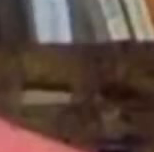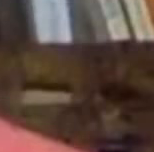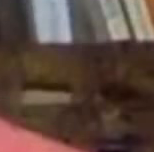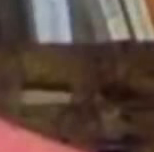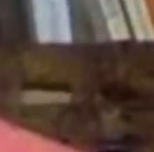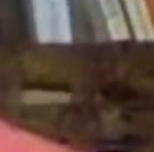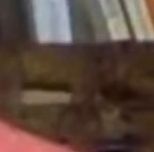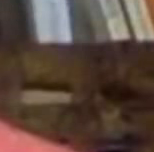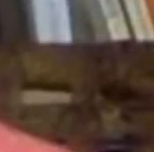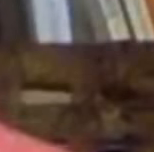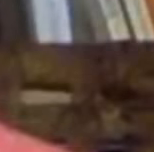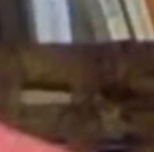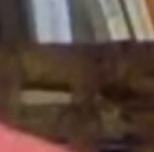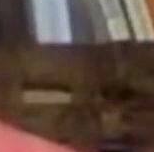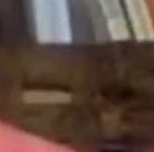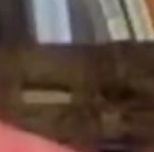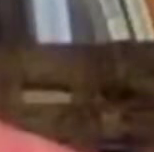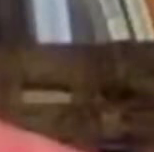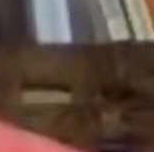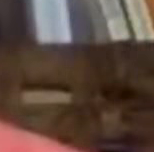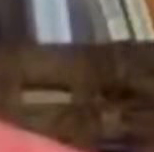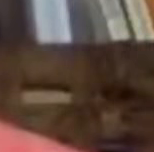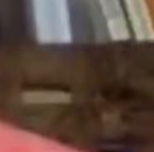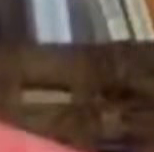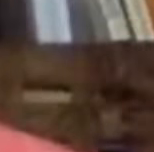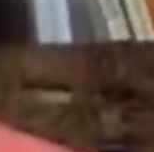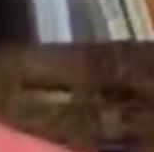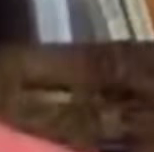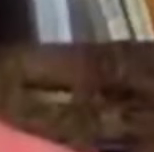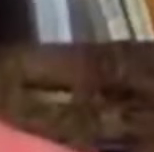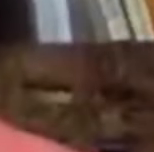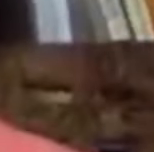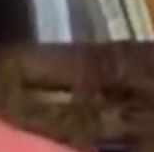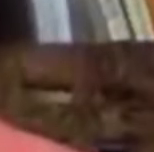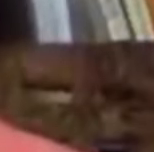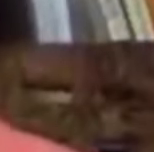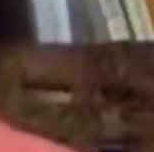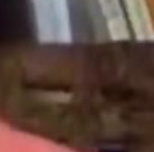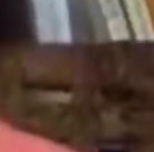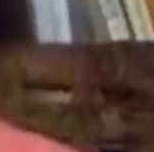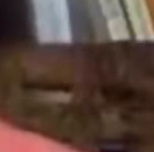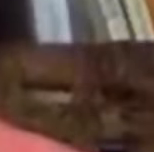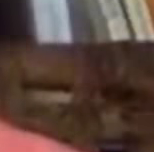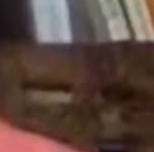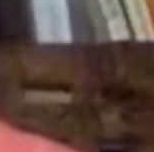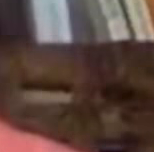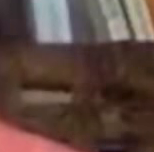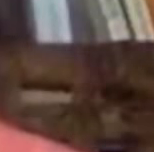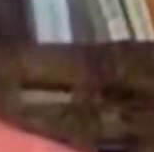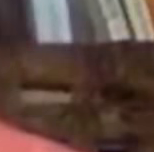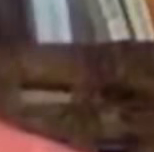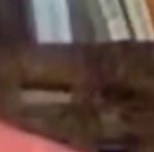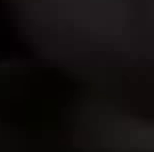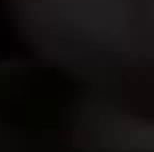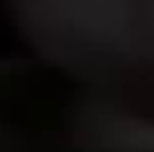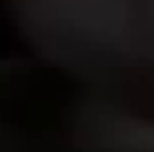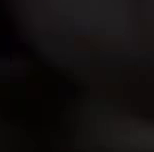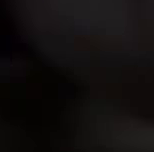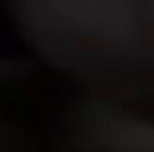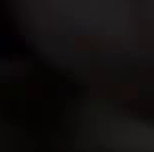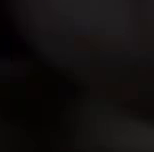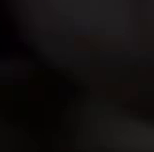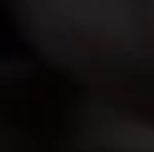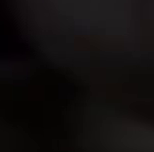survival ng buhay nila. At kung titingnan natin, ang mga pinapaslang noon na,